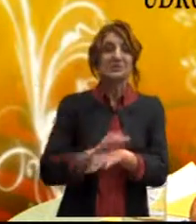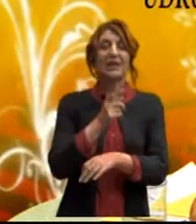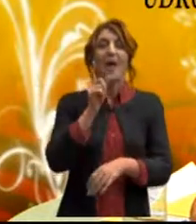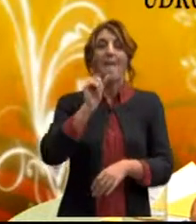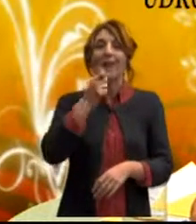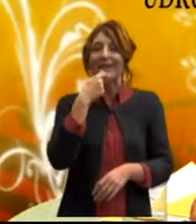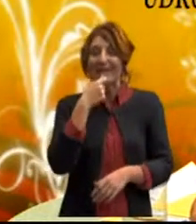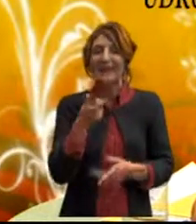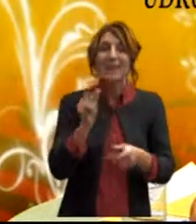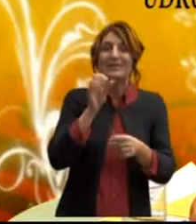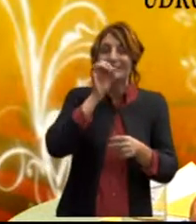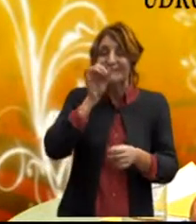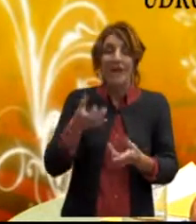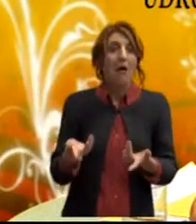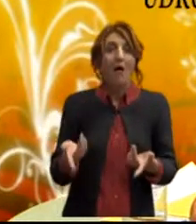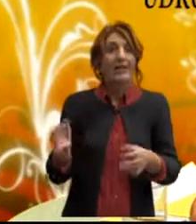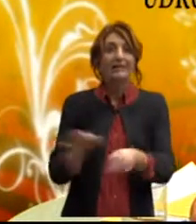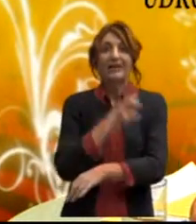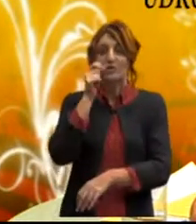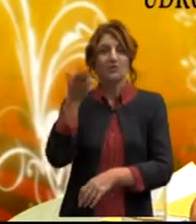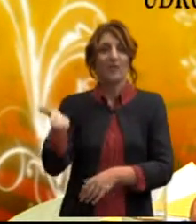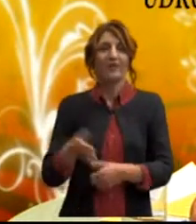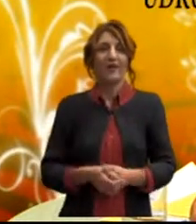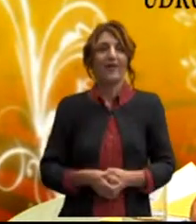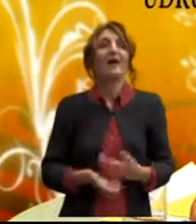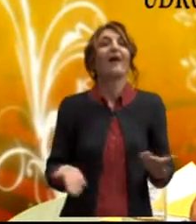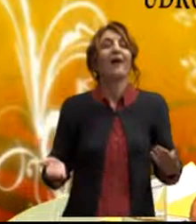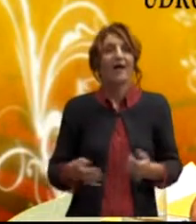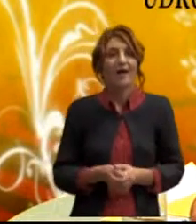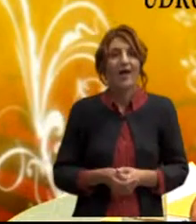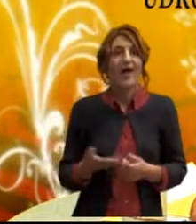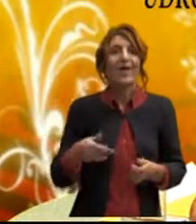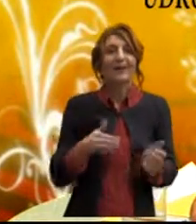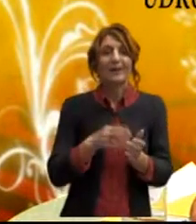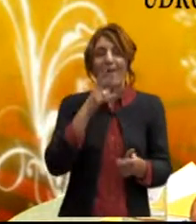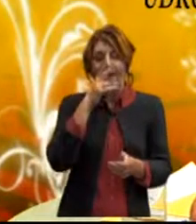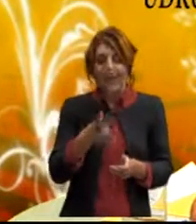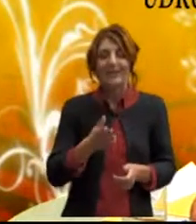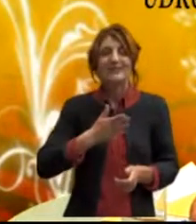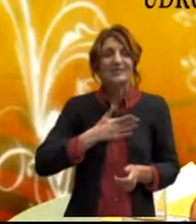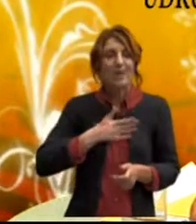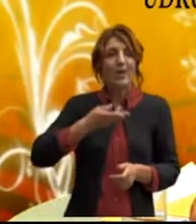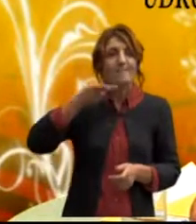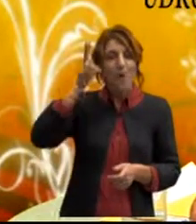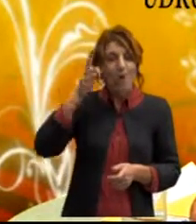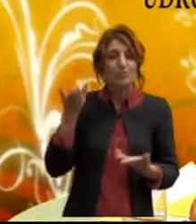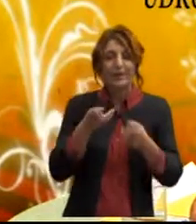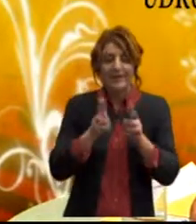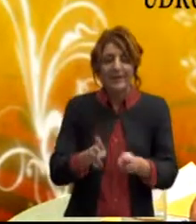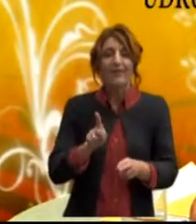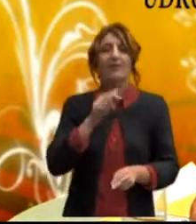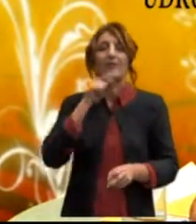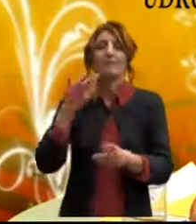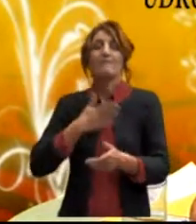ničega. Vidite, ipak je važno sagledati svoju mogućnost sa svojim željama. Možda je